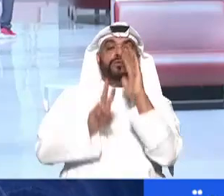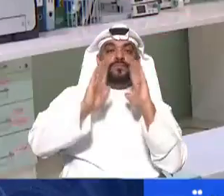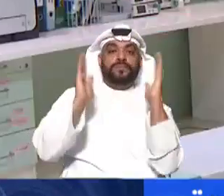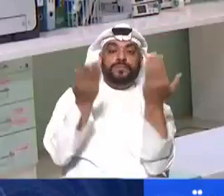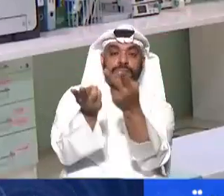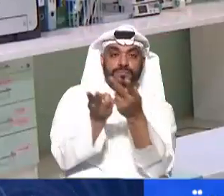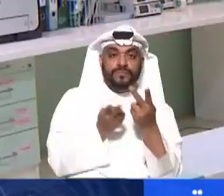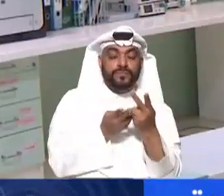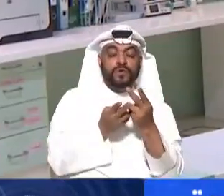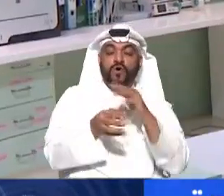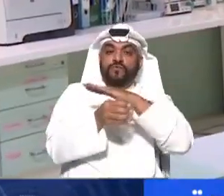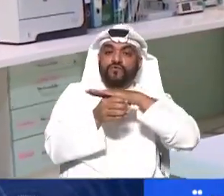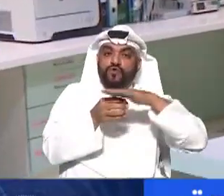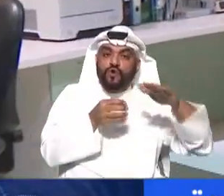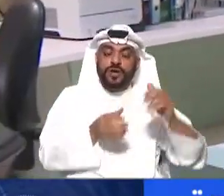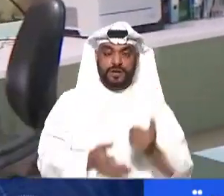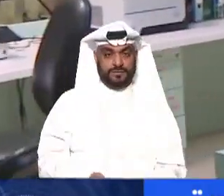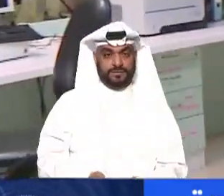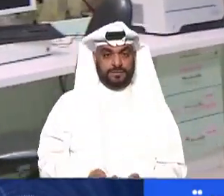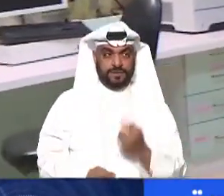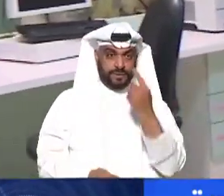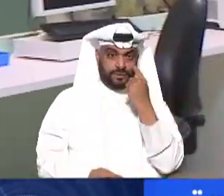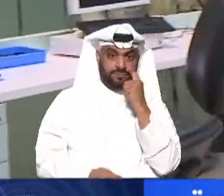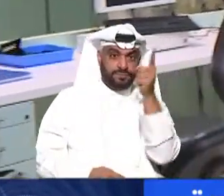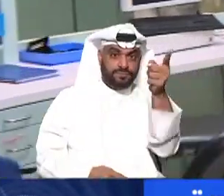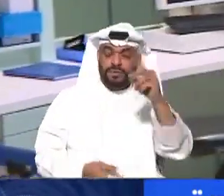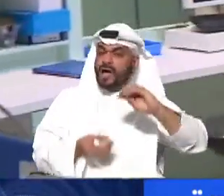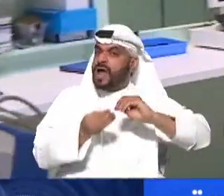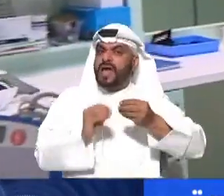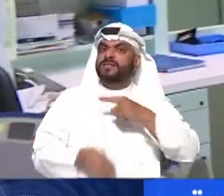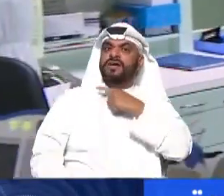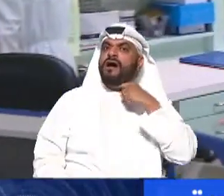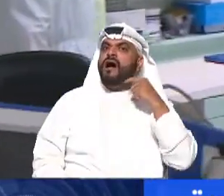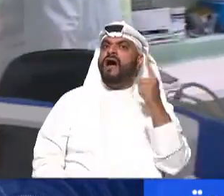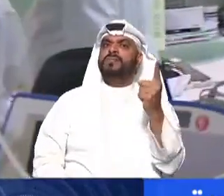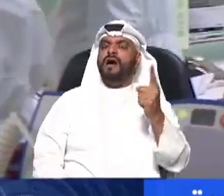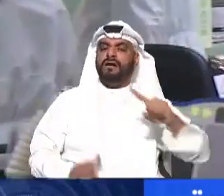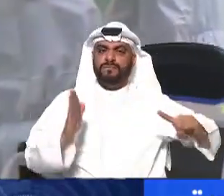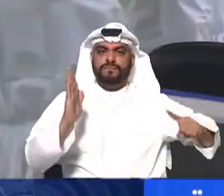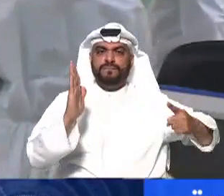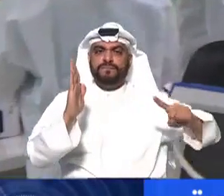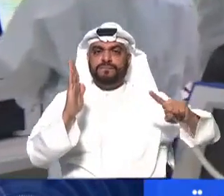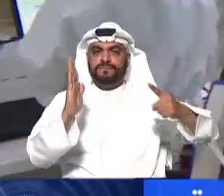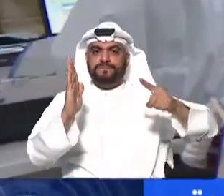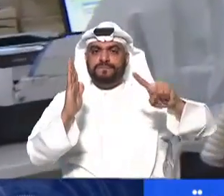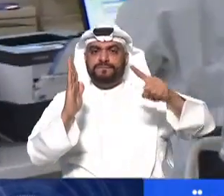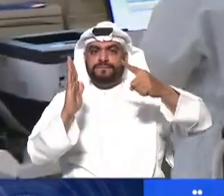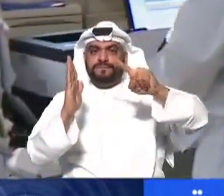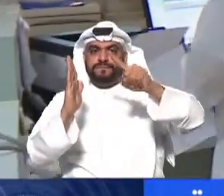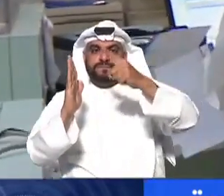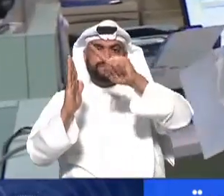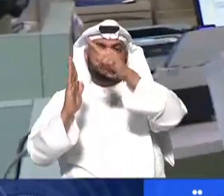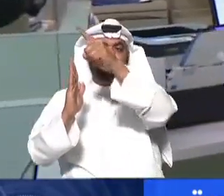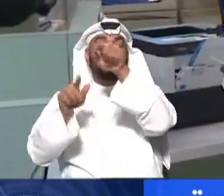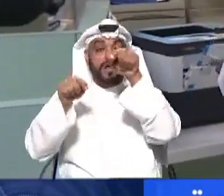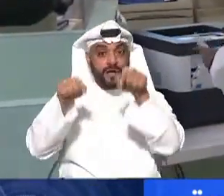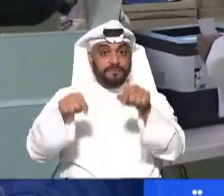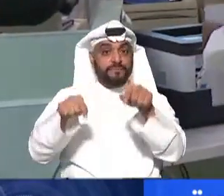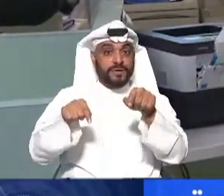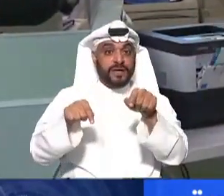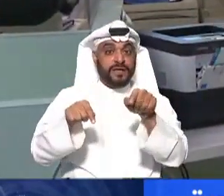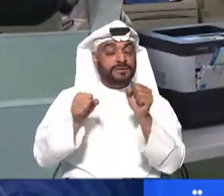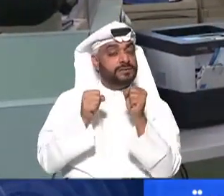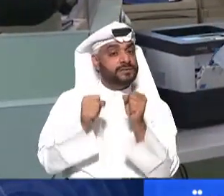عالية. المنحنى الوبائي ما زال في مرحلة الخطر، أعداد مرضى العناية المركزة ما زالت